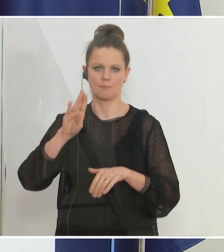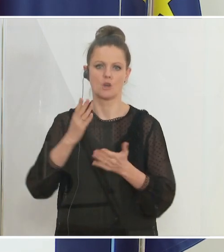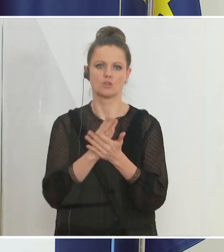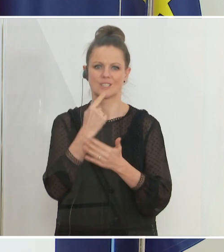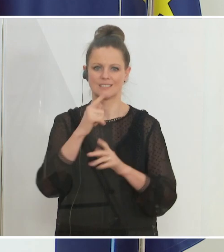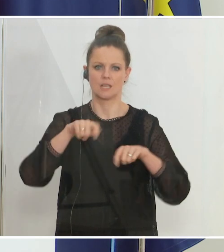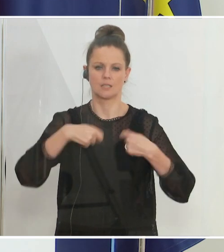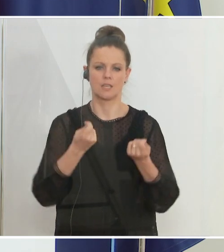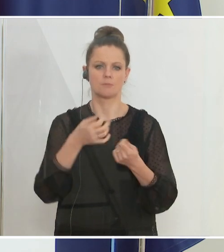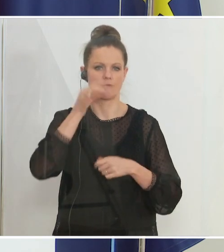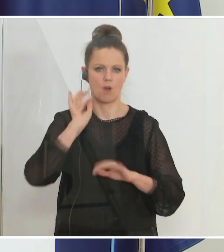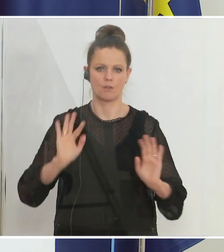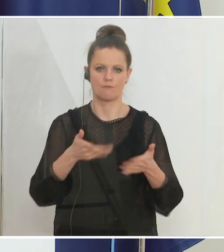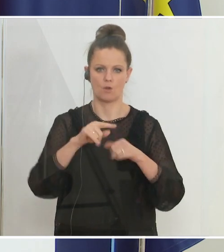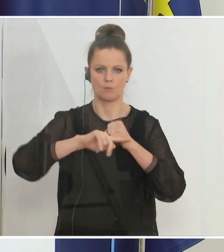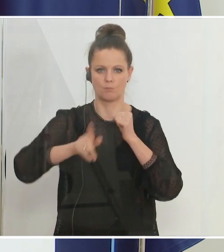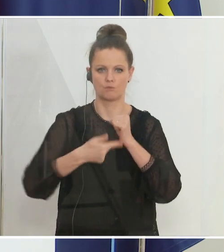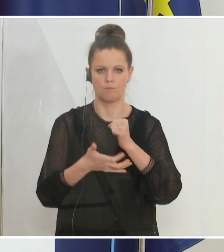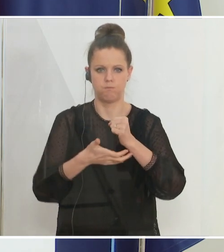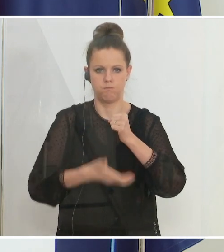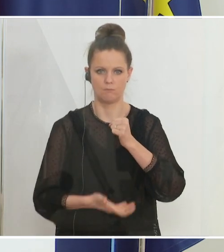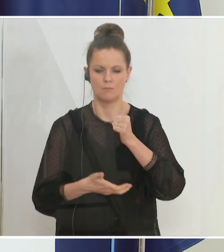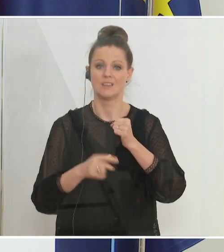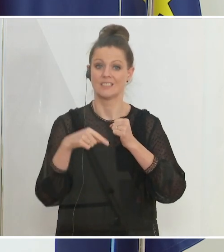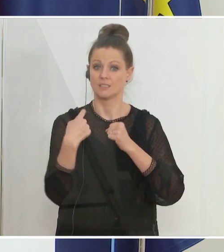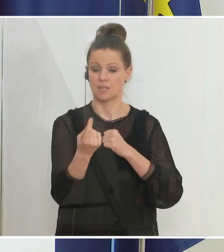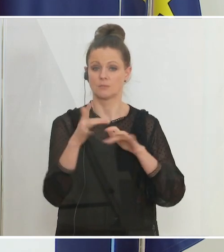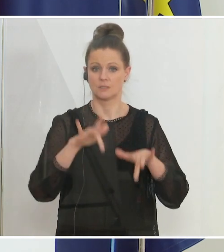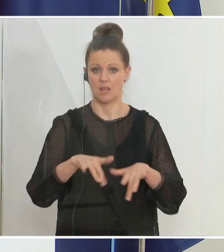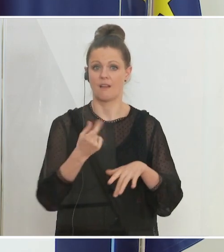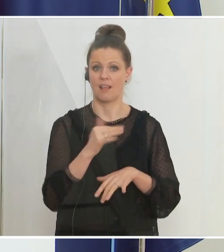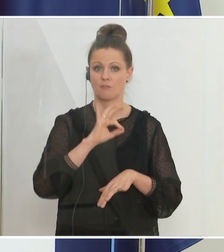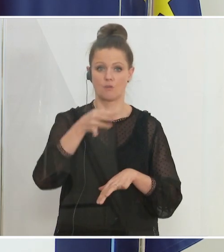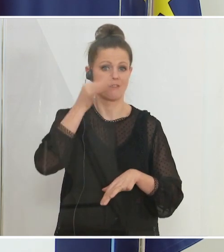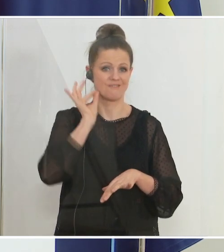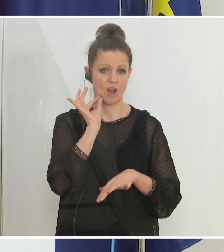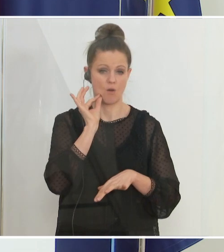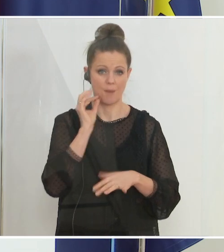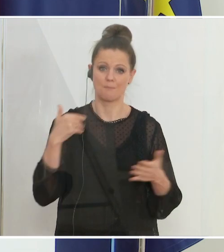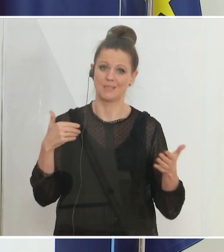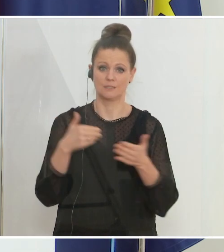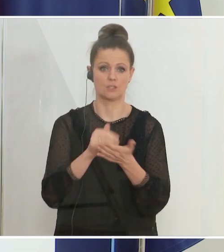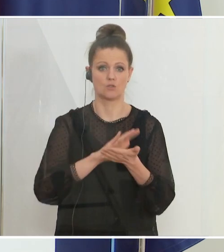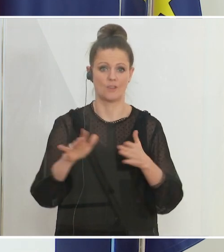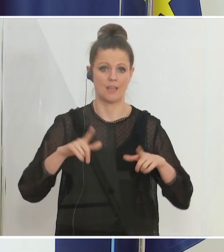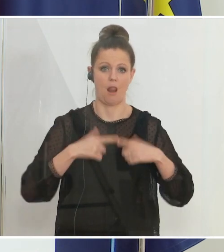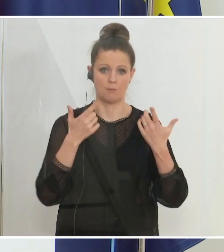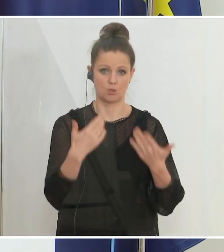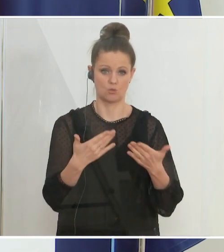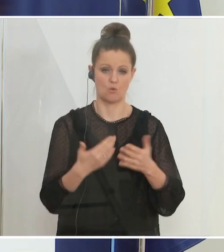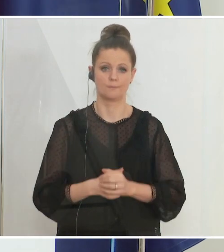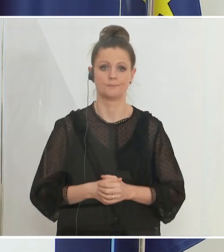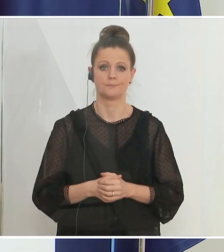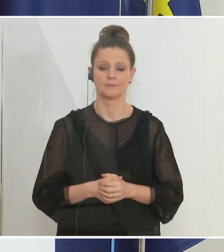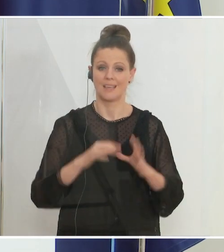das auch aufgestockt wurde und Mittel bereitstellt für die Förderung von Frauen in einem noch nicht dagewesenen Umfang.